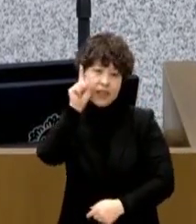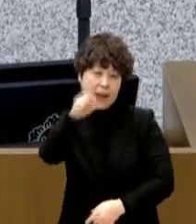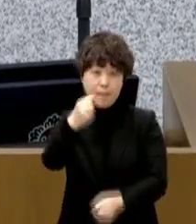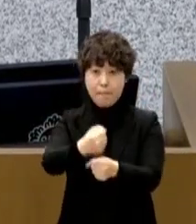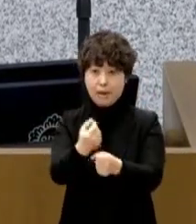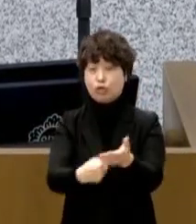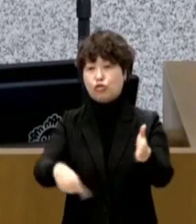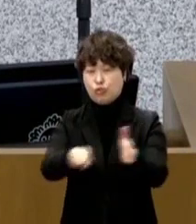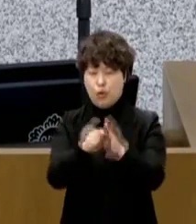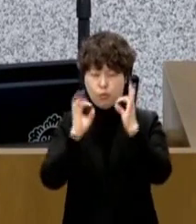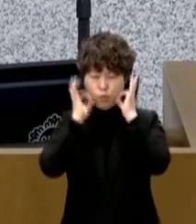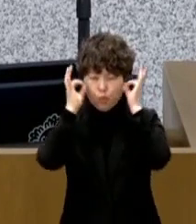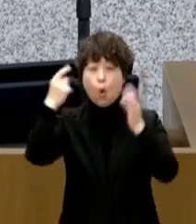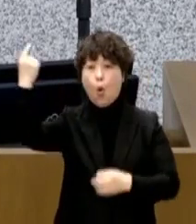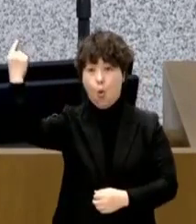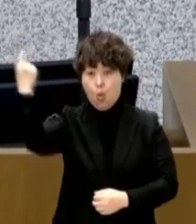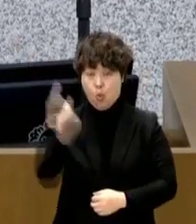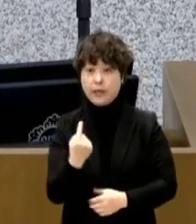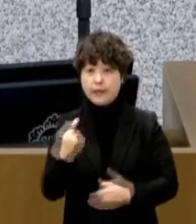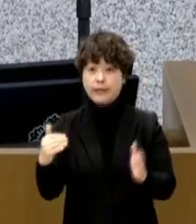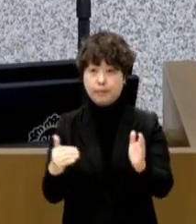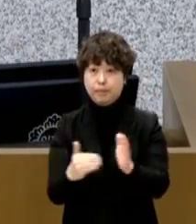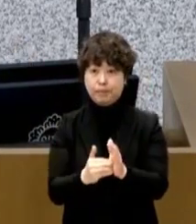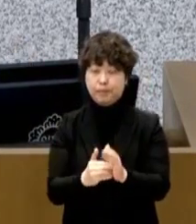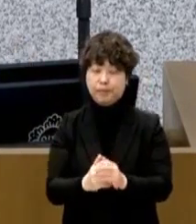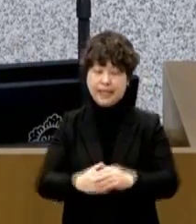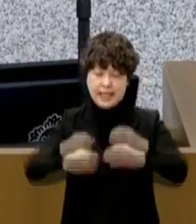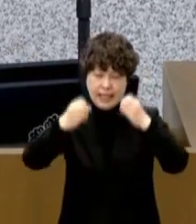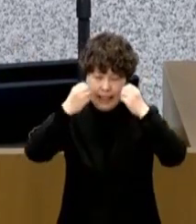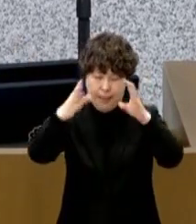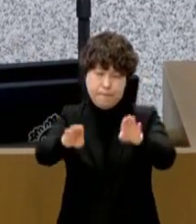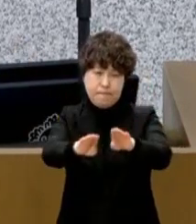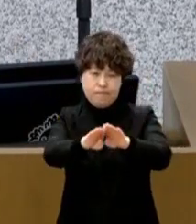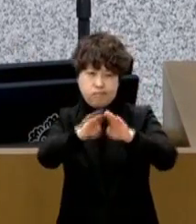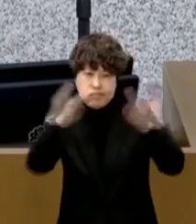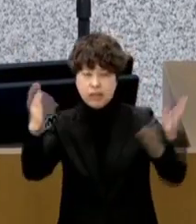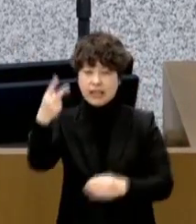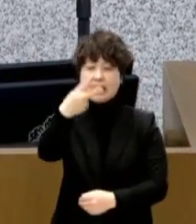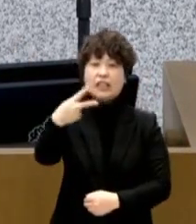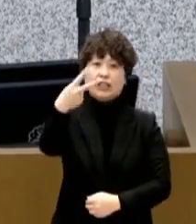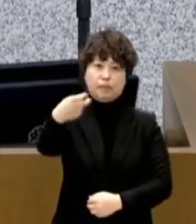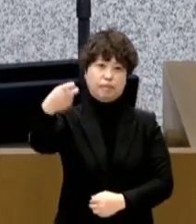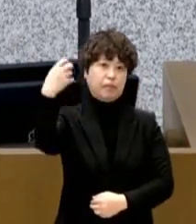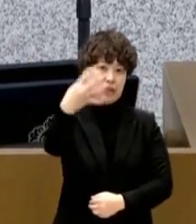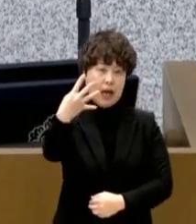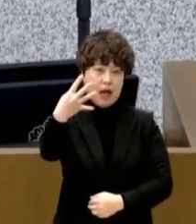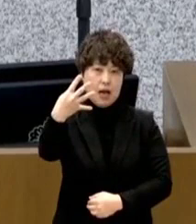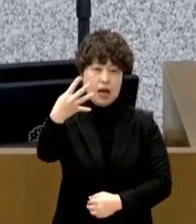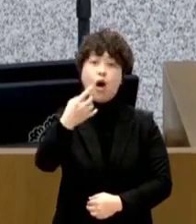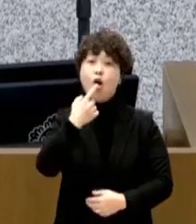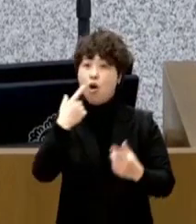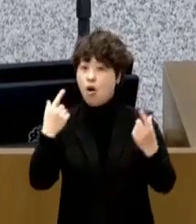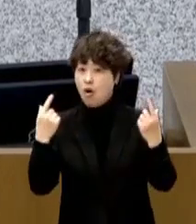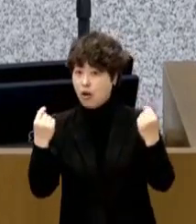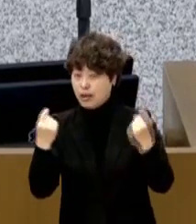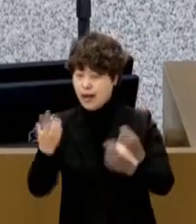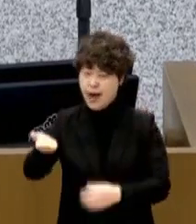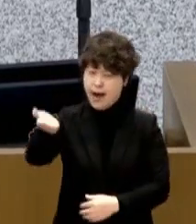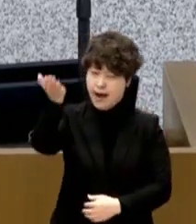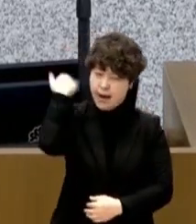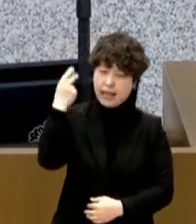위해 노력해왔습니다. 새롭게 펼쳐지는 2024년 역시